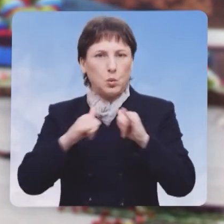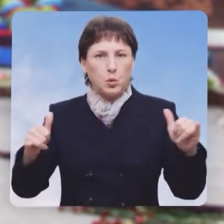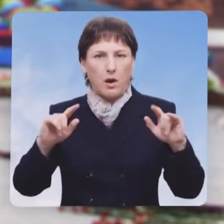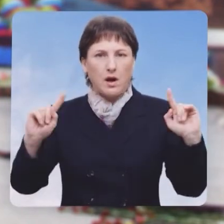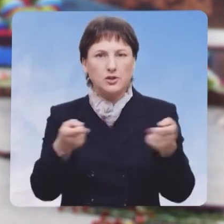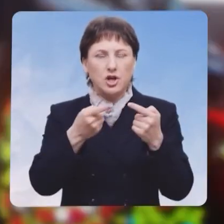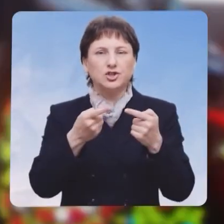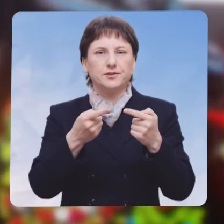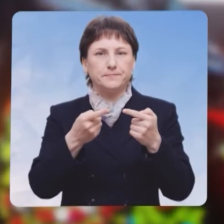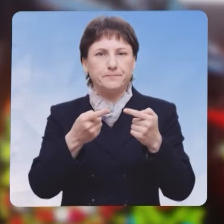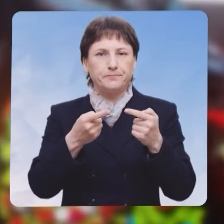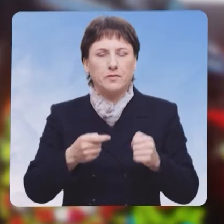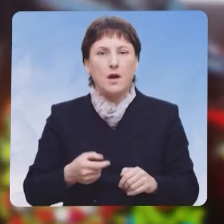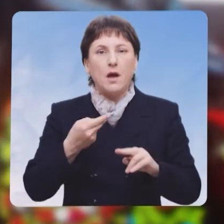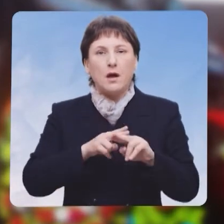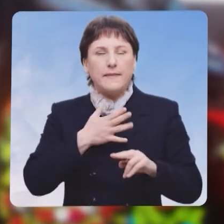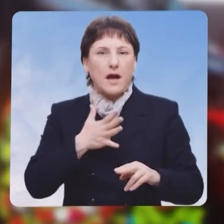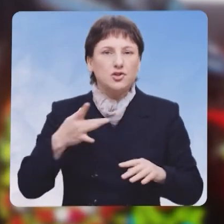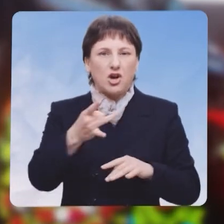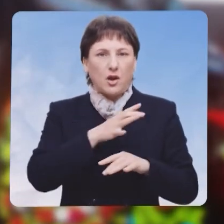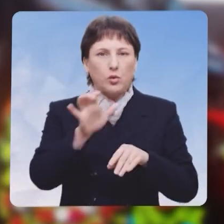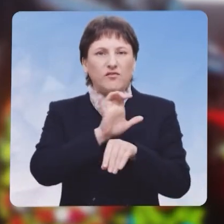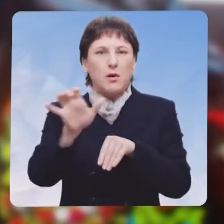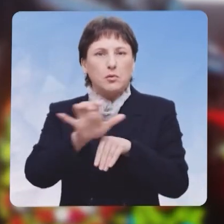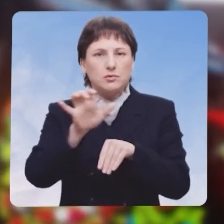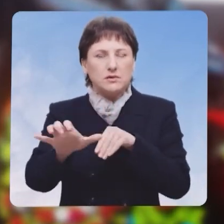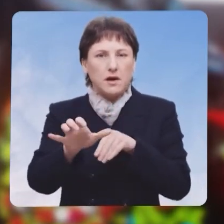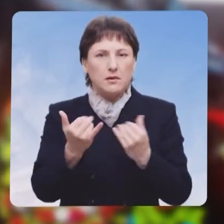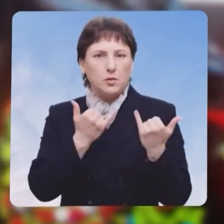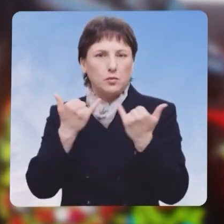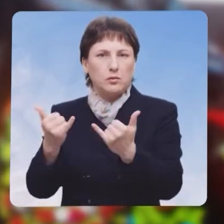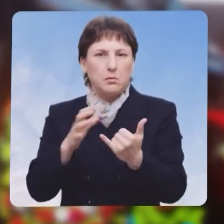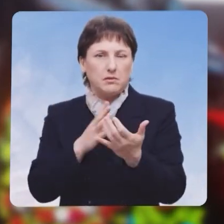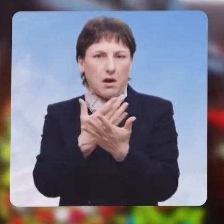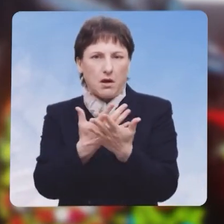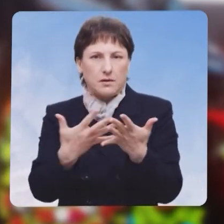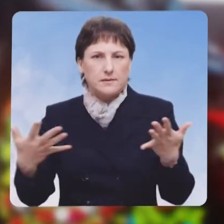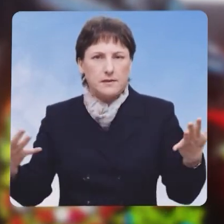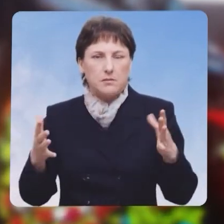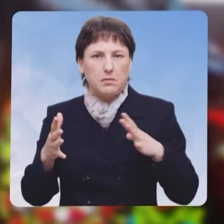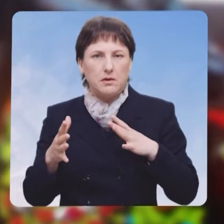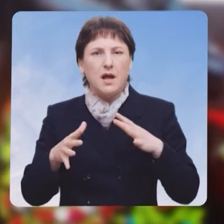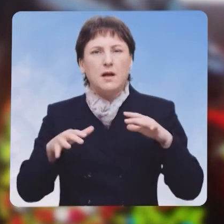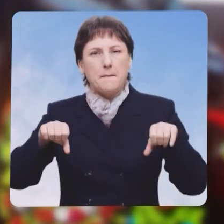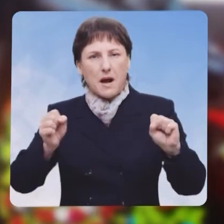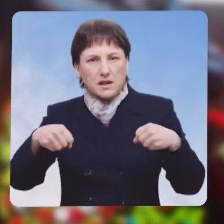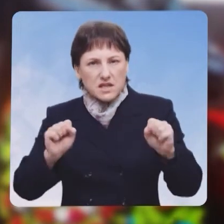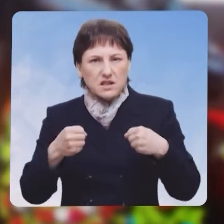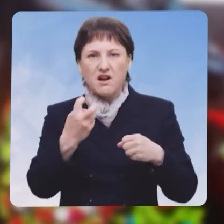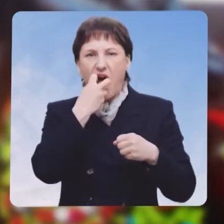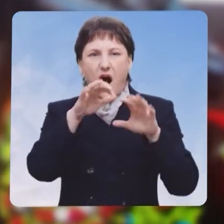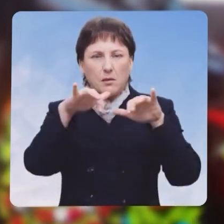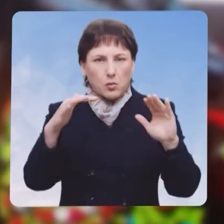сроки. Наш регион выпускал для фронта снаряды и минометы, мотоциклы и